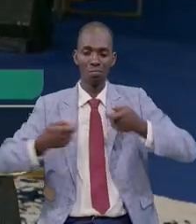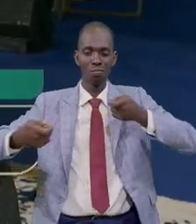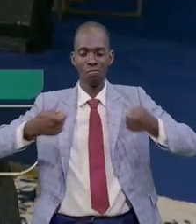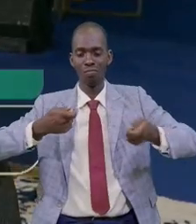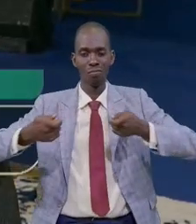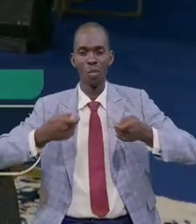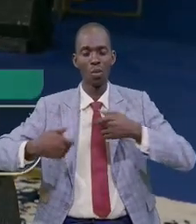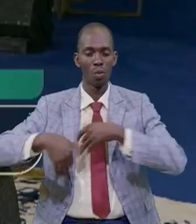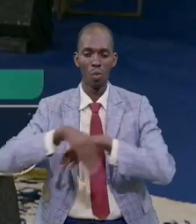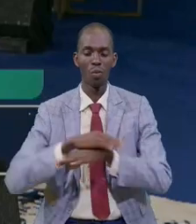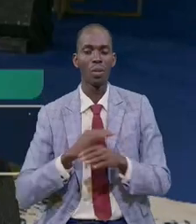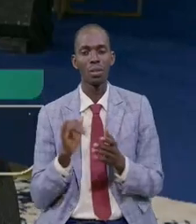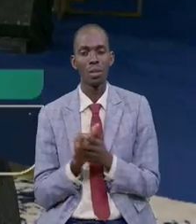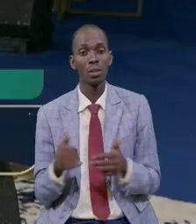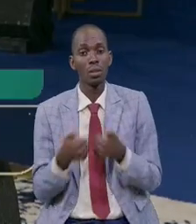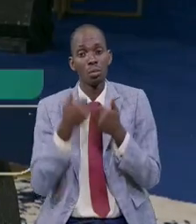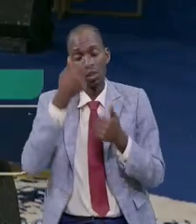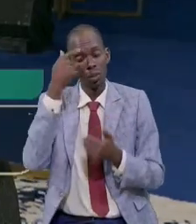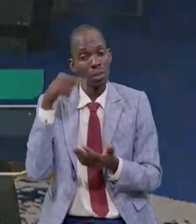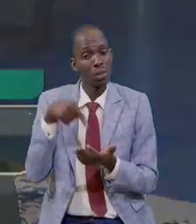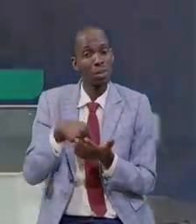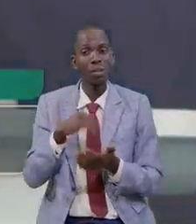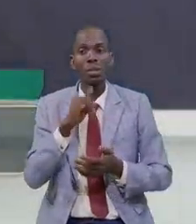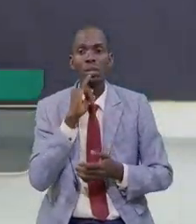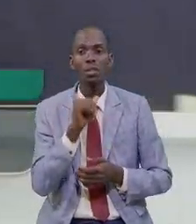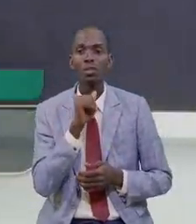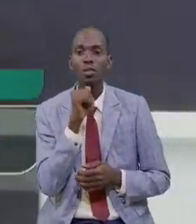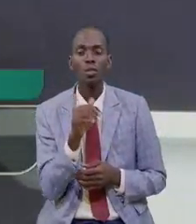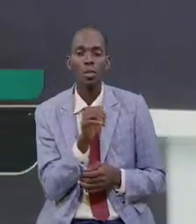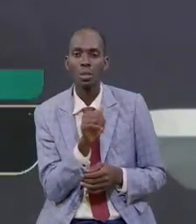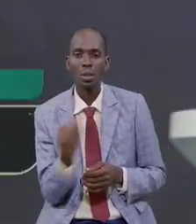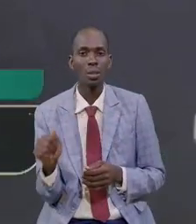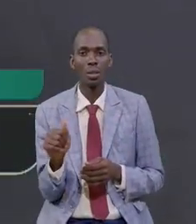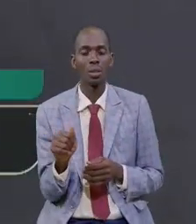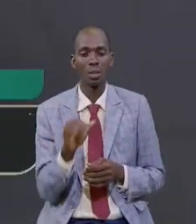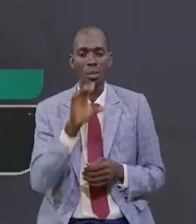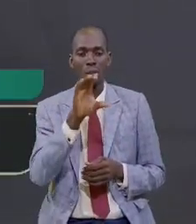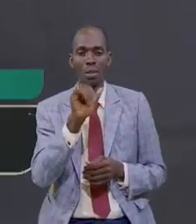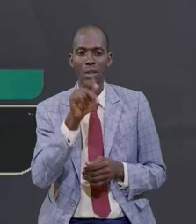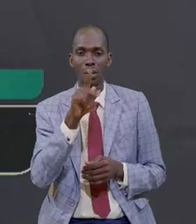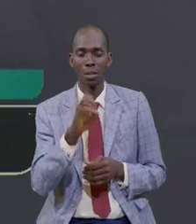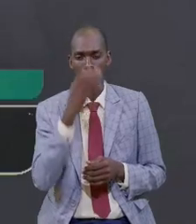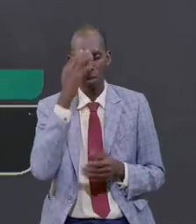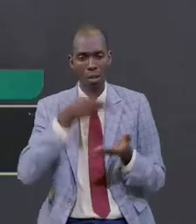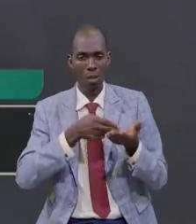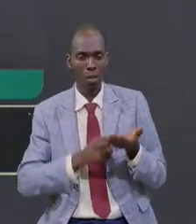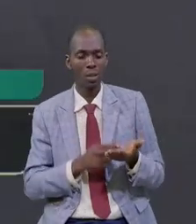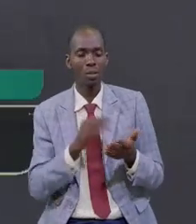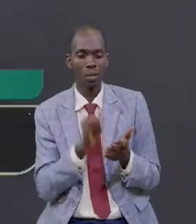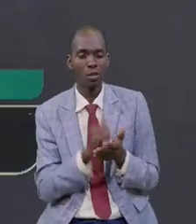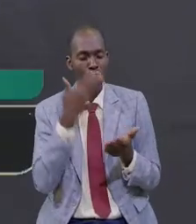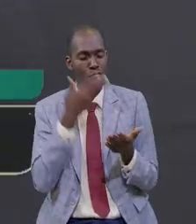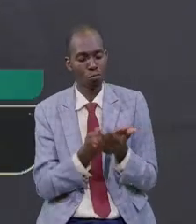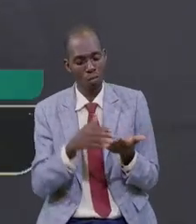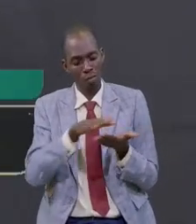champion parce que ce n'est pas un gâteau qui est bien cuit d'un côté et qui est